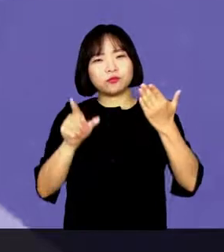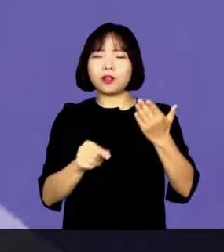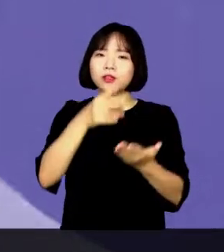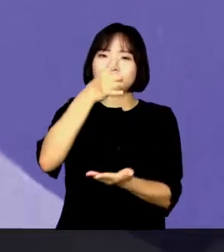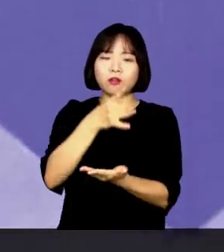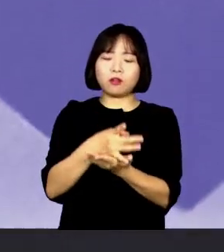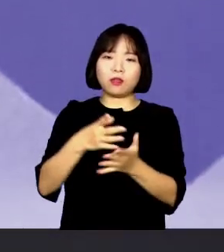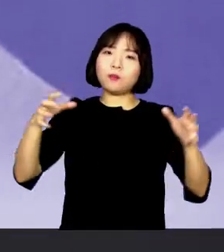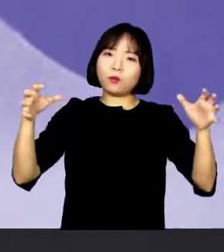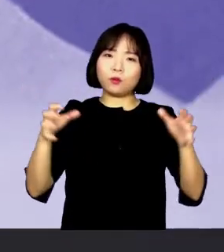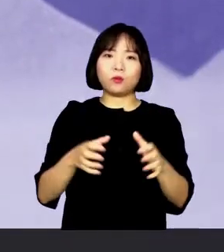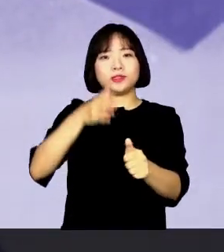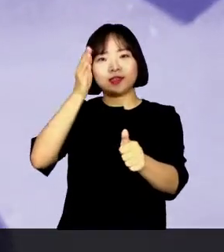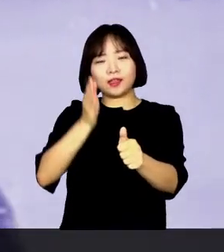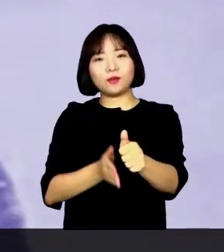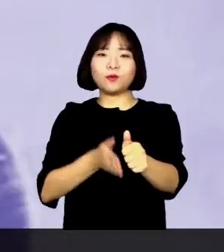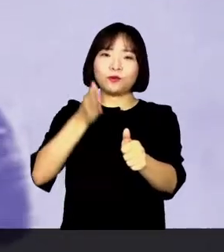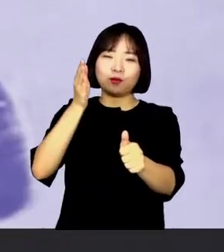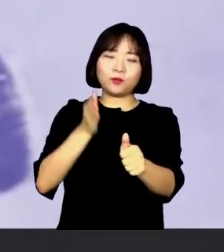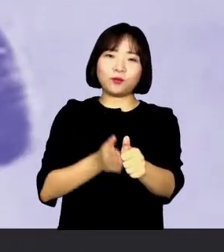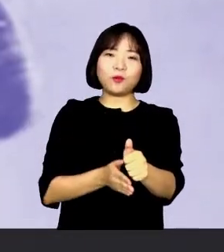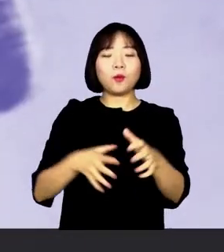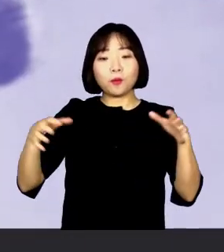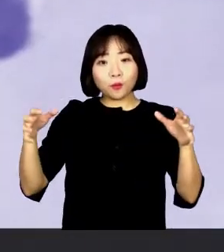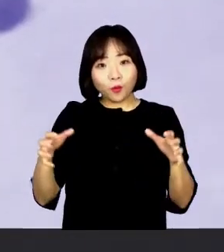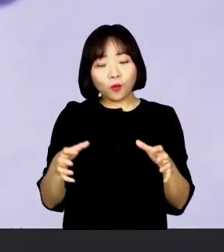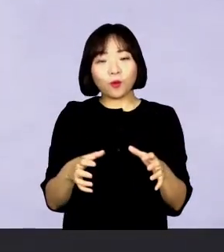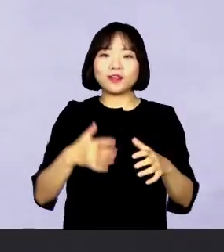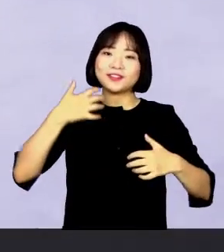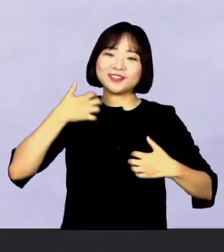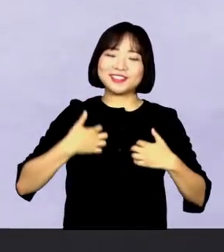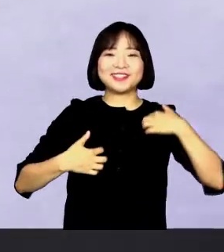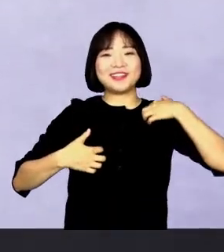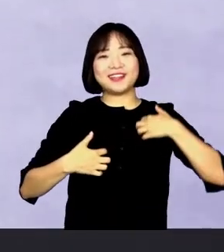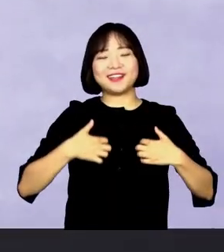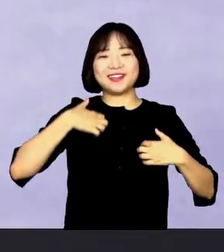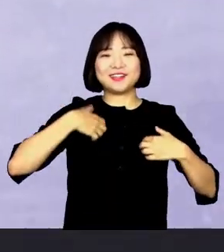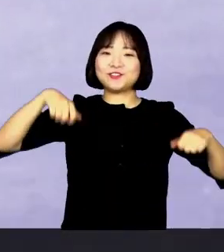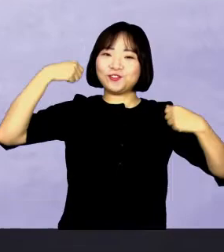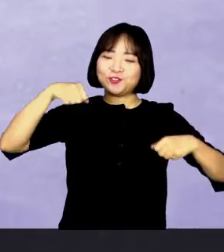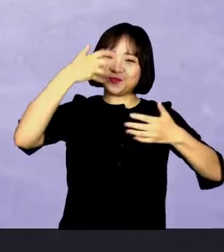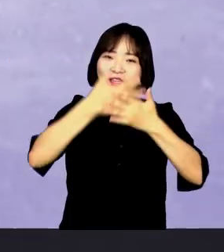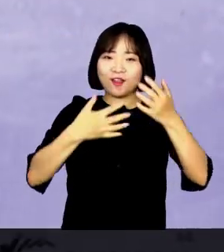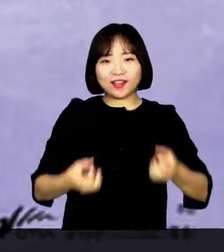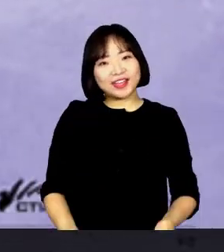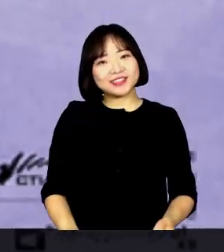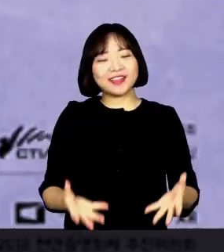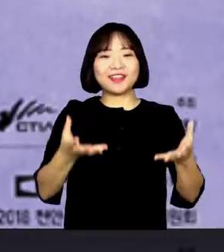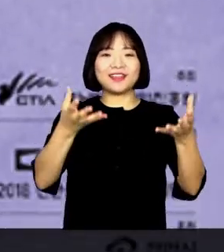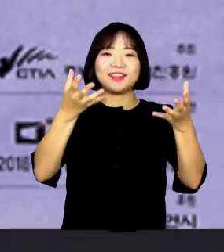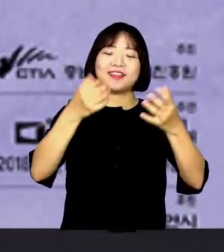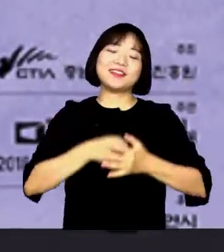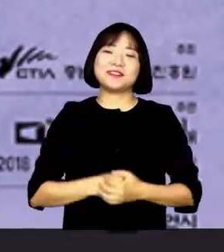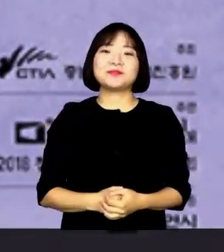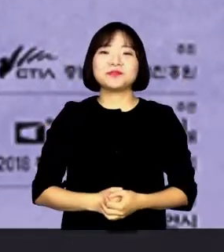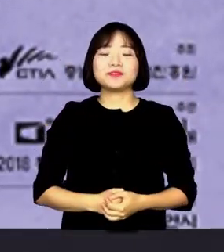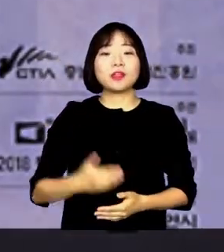9월엔 천안에 모이세요. 모여서 즐겨요